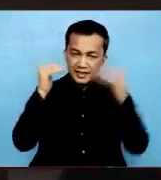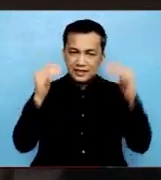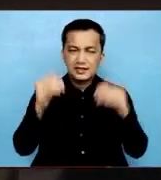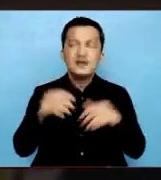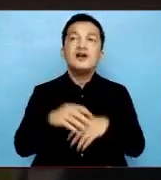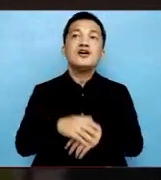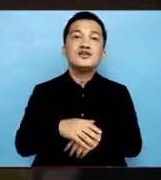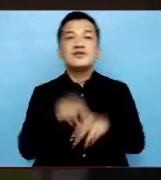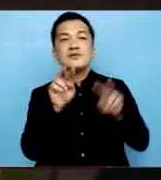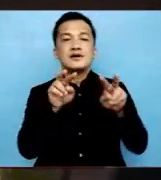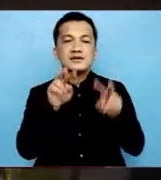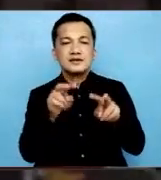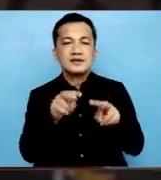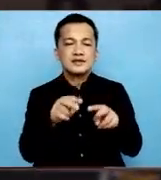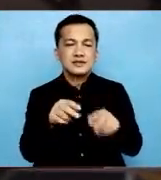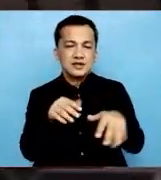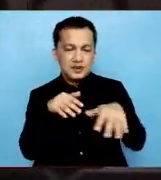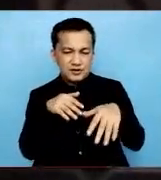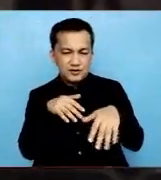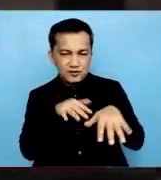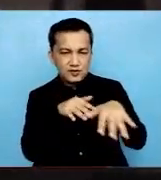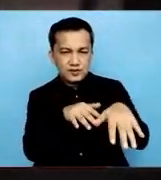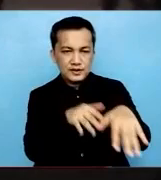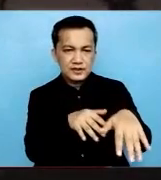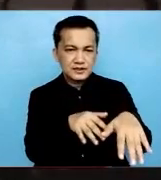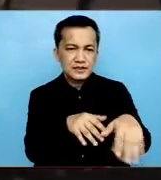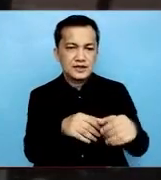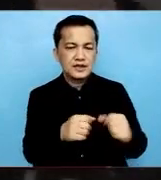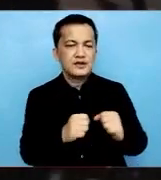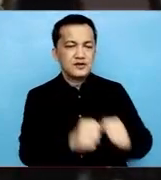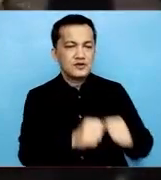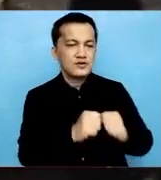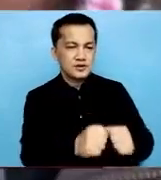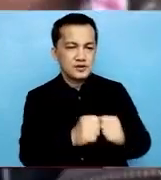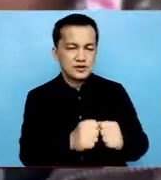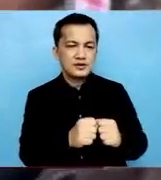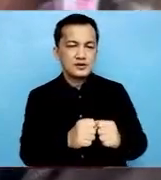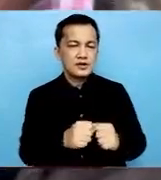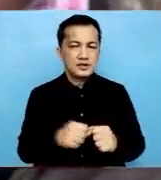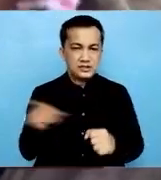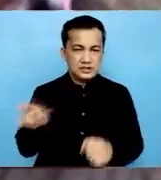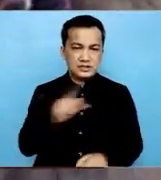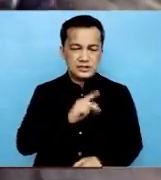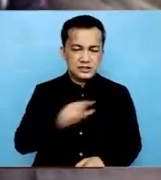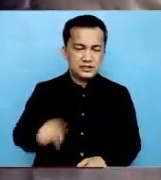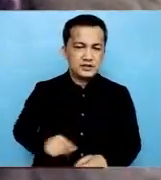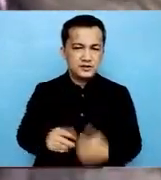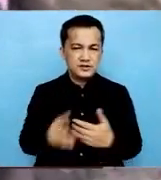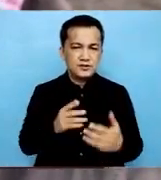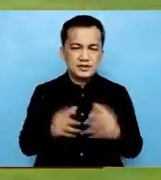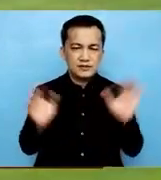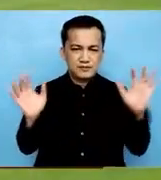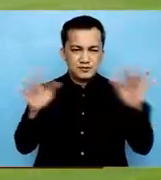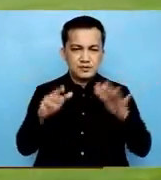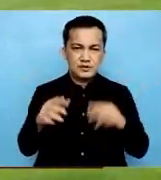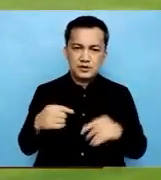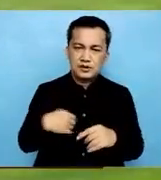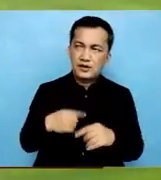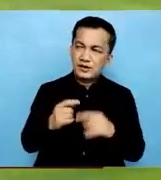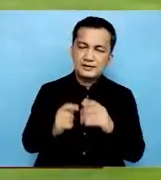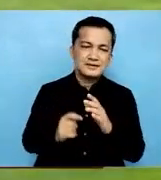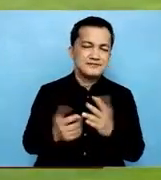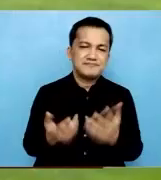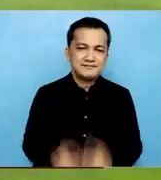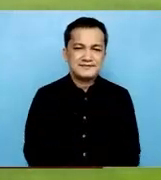maaninag pa rin ang karosa ng hari kahit kumapal pa ang tao sa kalsada. Ay, hindi ko lang alam kasi okay. Ang sobrang tangkad ko. Sa